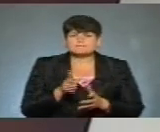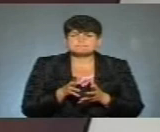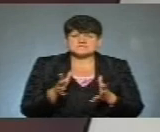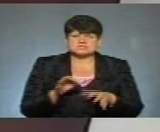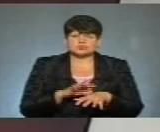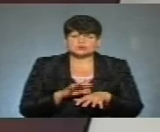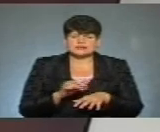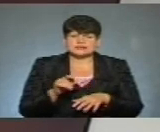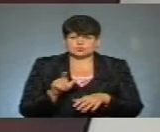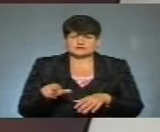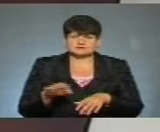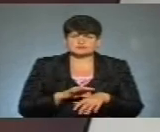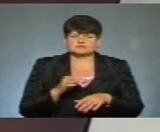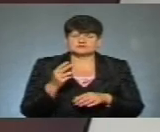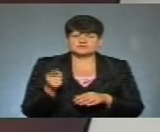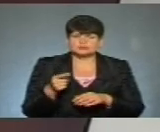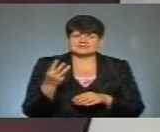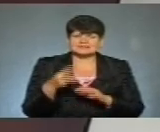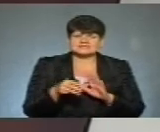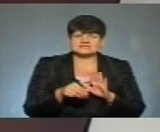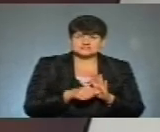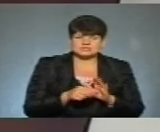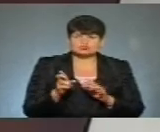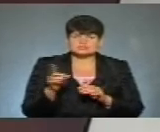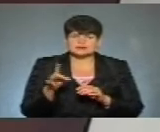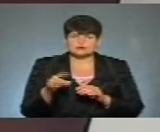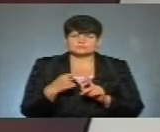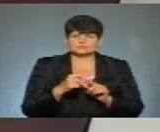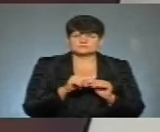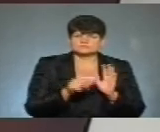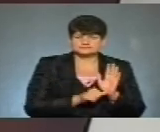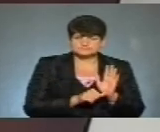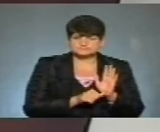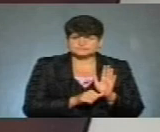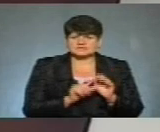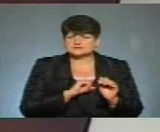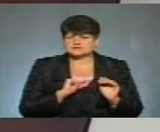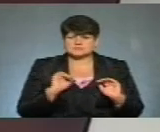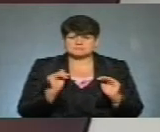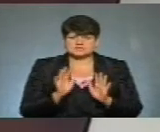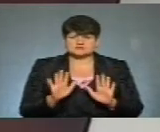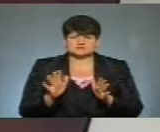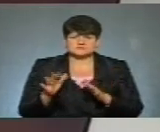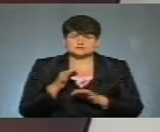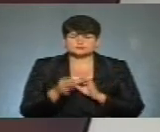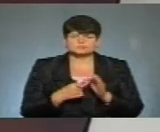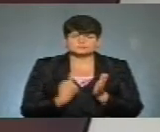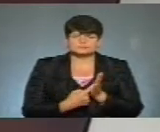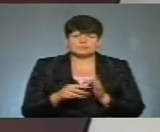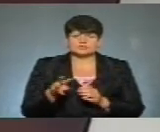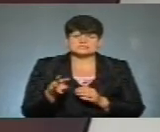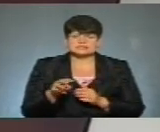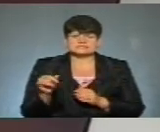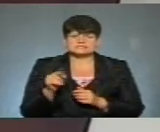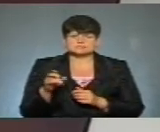людей захворіли в Тернополі 36, а також у Бучацькому районі 16. Найменше випадків коронавірусу за добу підтвердили в